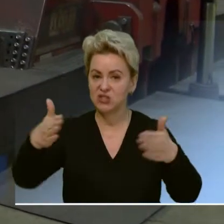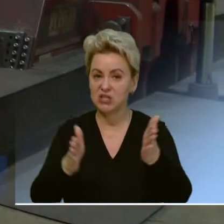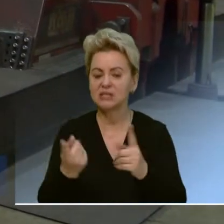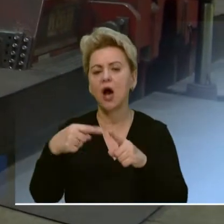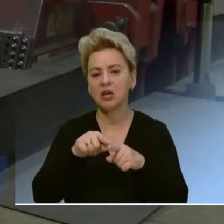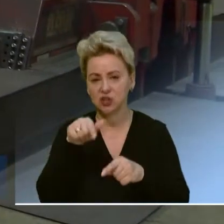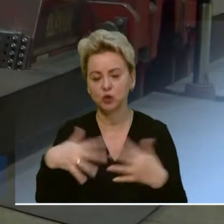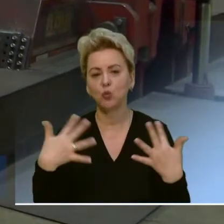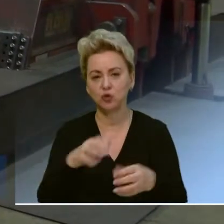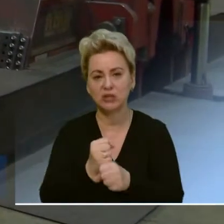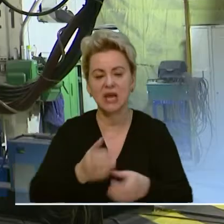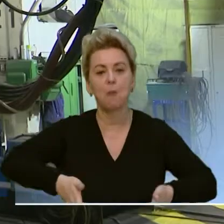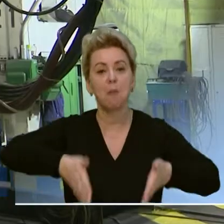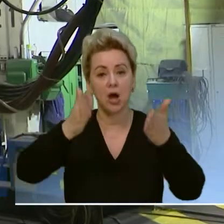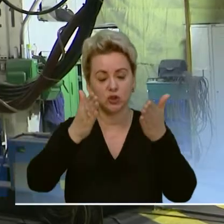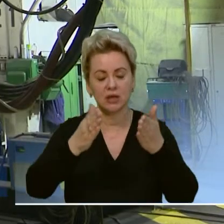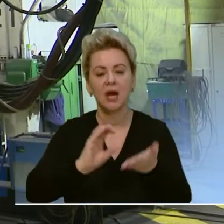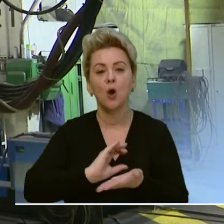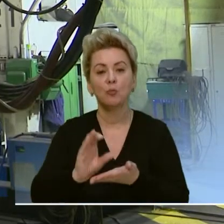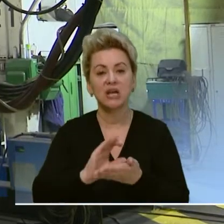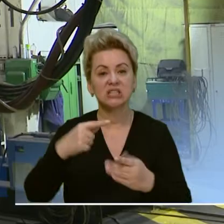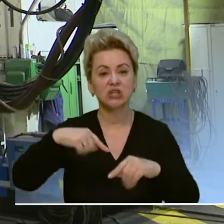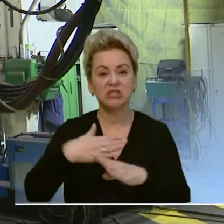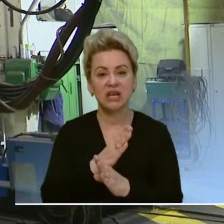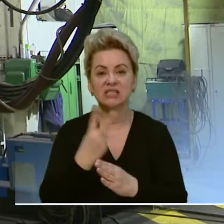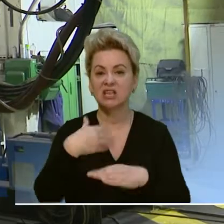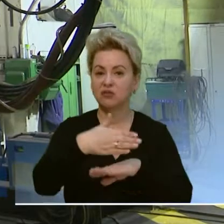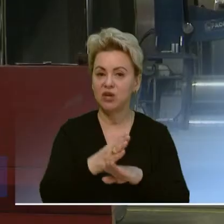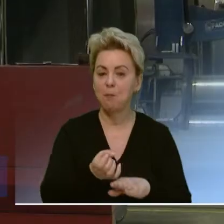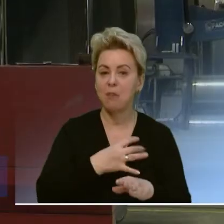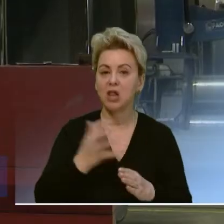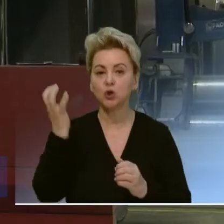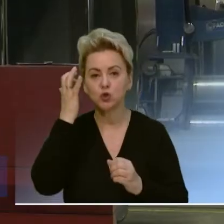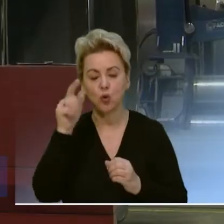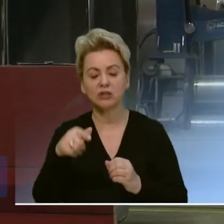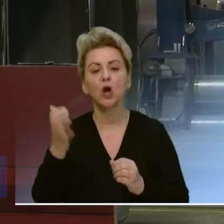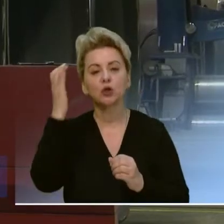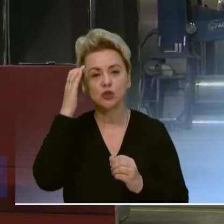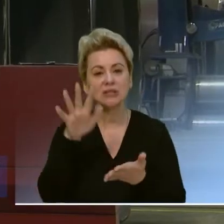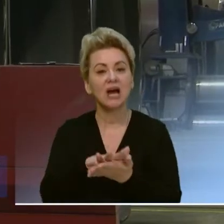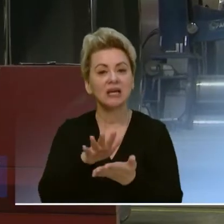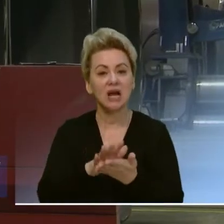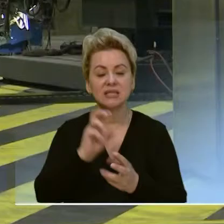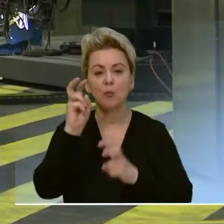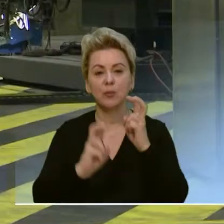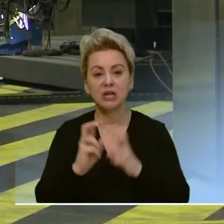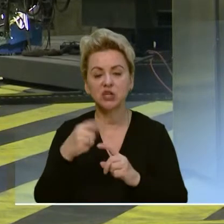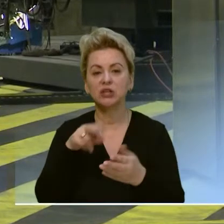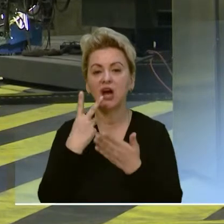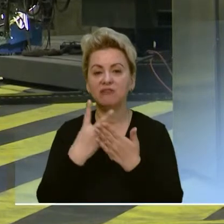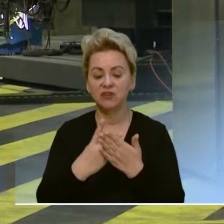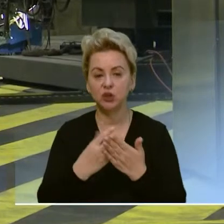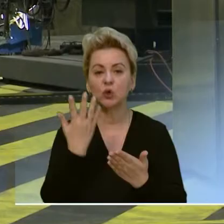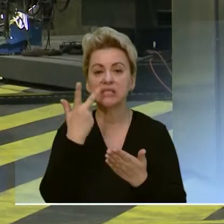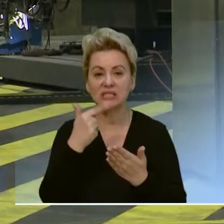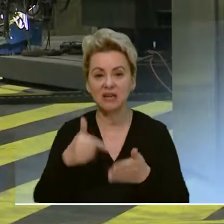этих секций собирают башни. Производство делится на две зоны – белое и черное. Черное – грязное производство, это видно и по